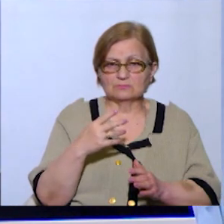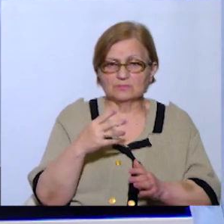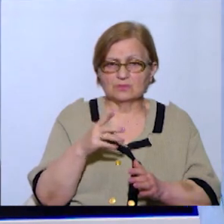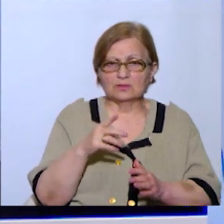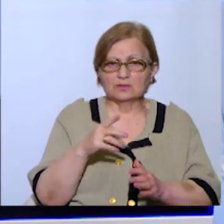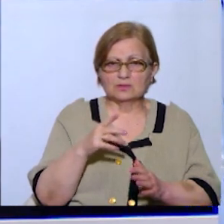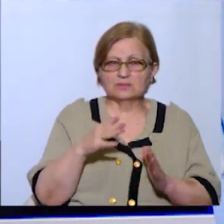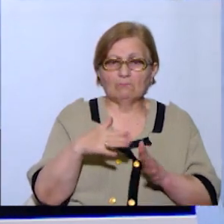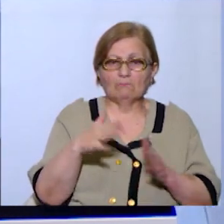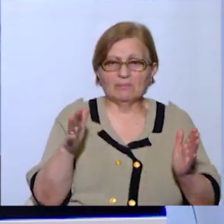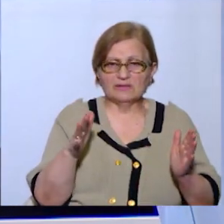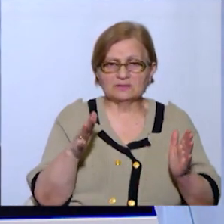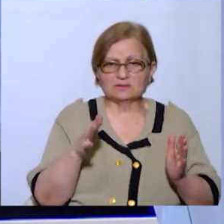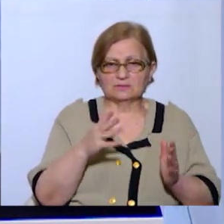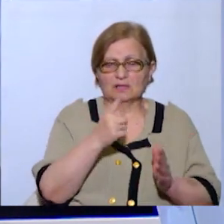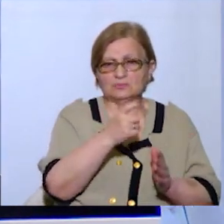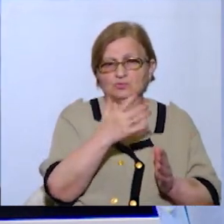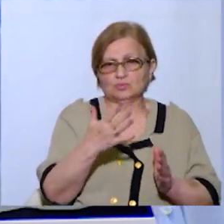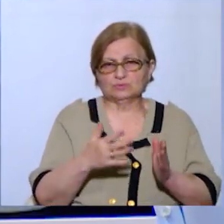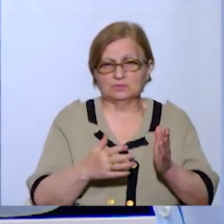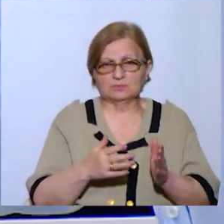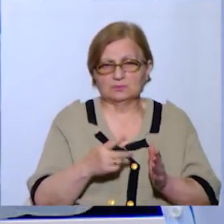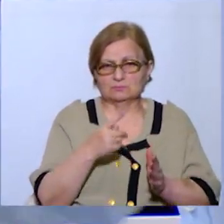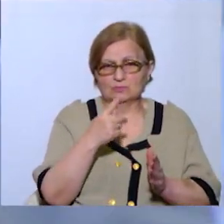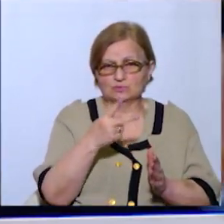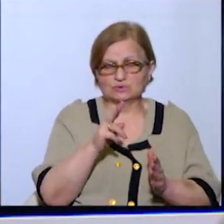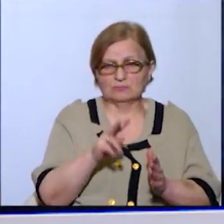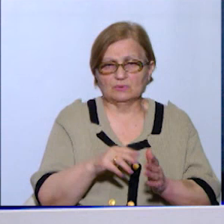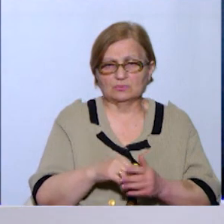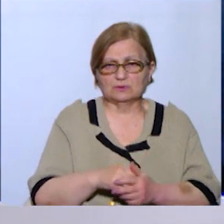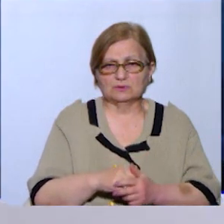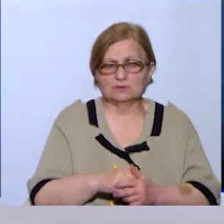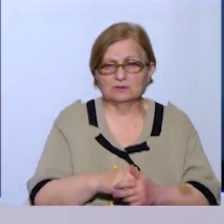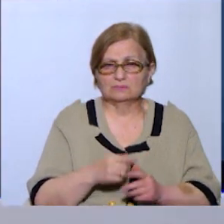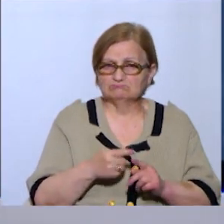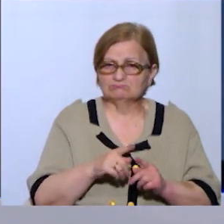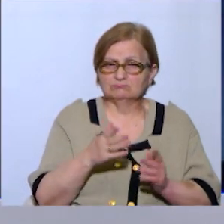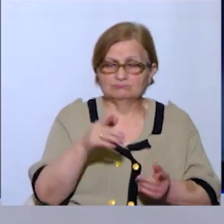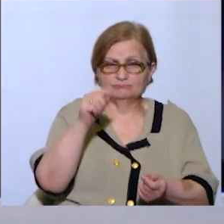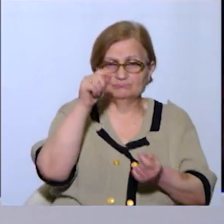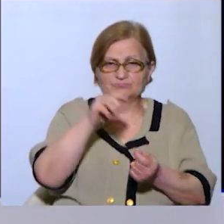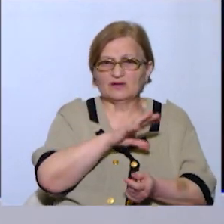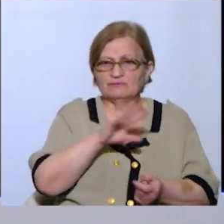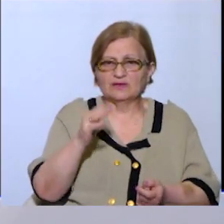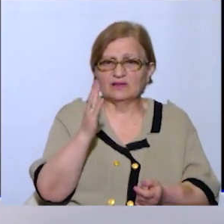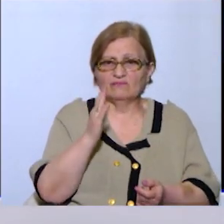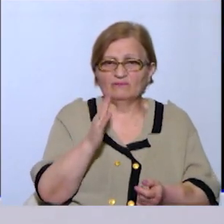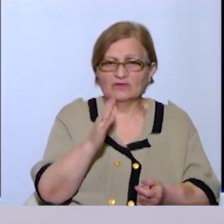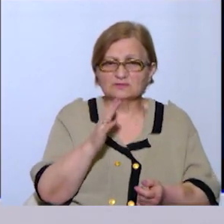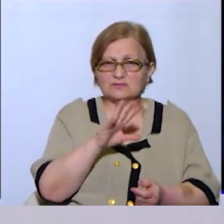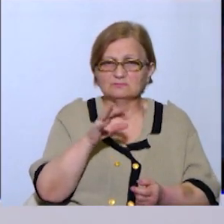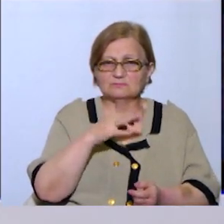უნდა იყოს 105 22-ს. და შესაბამისად ეს ყველა შესაძლო